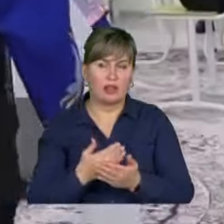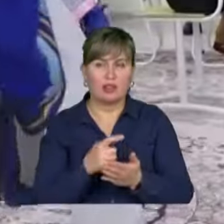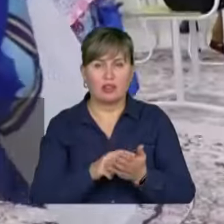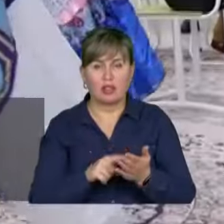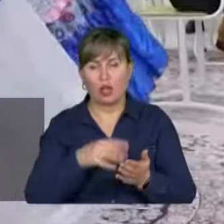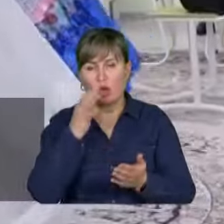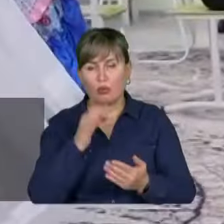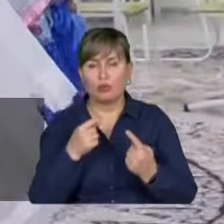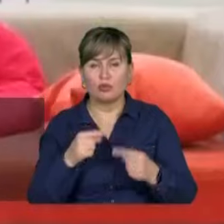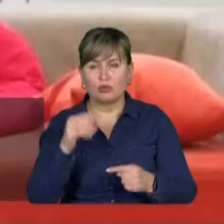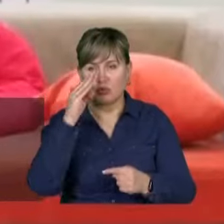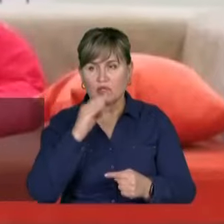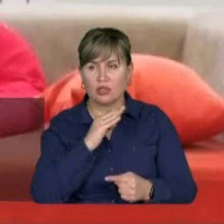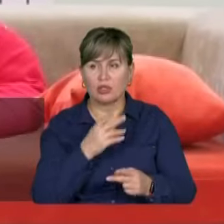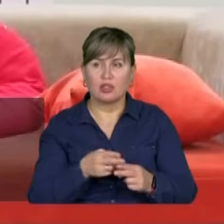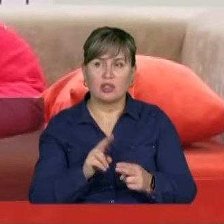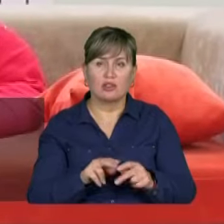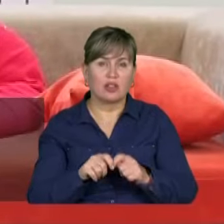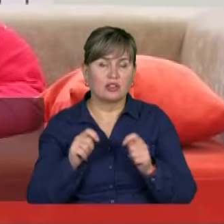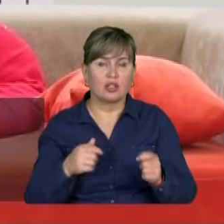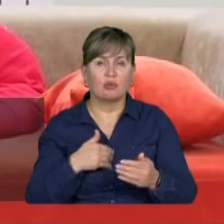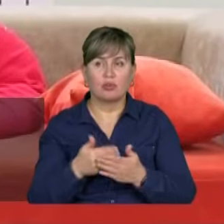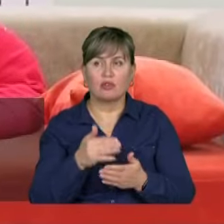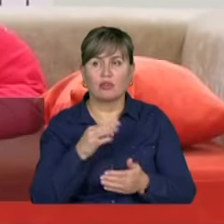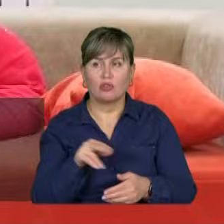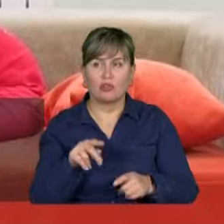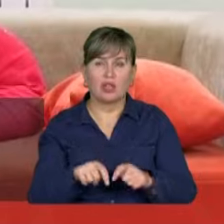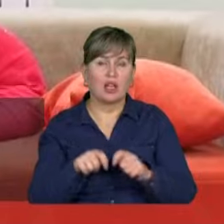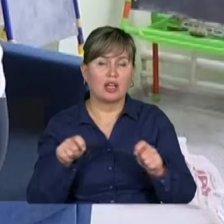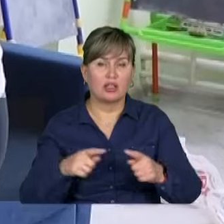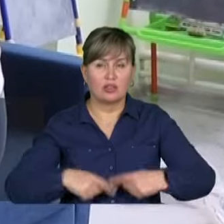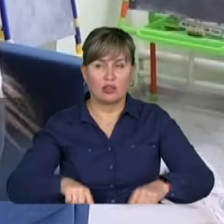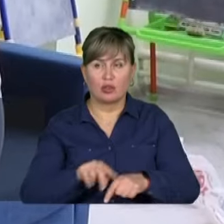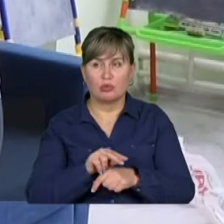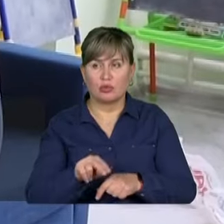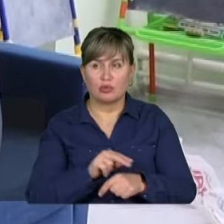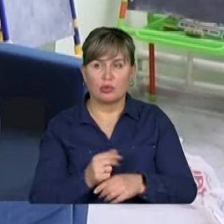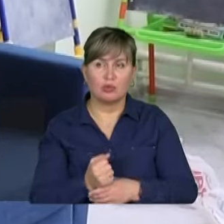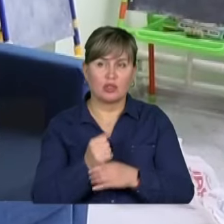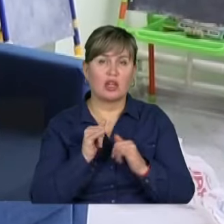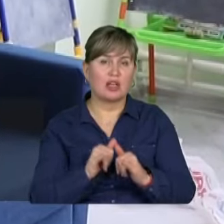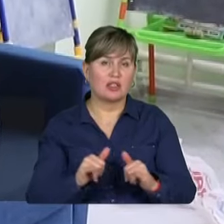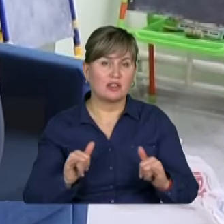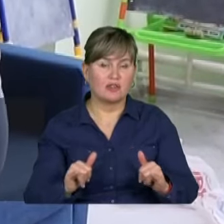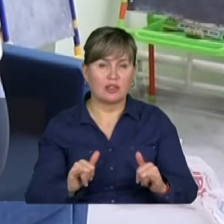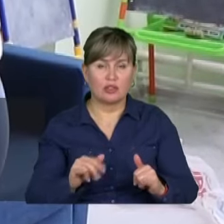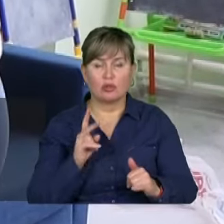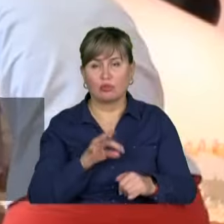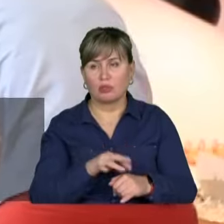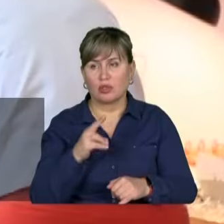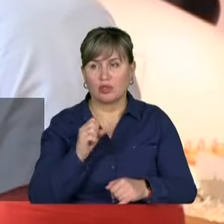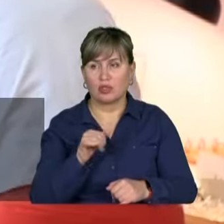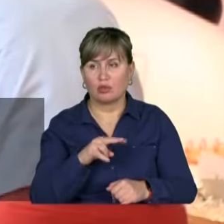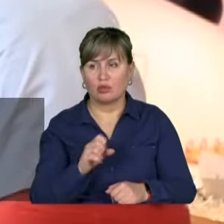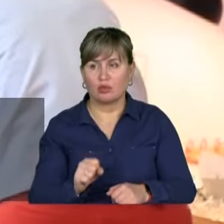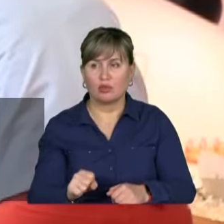опытом с другими родителями. Для этого она основала общественный фонд. Организация занимается обучением, поддержкой и развитием лиц с синдромом Дауна.